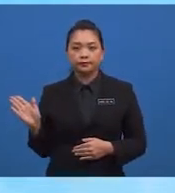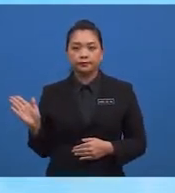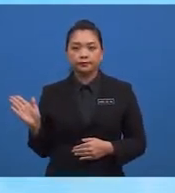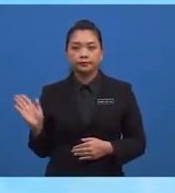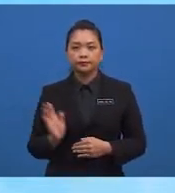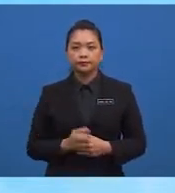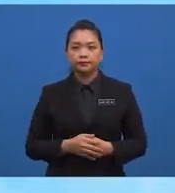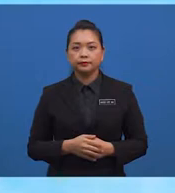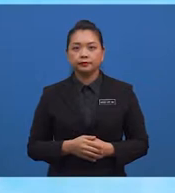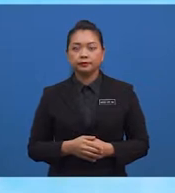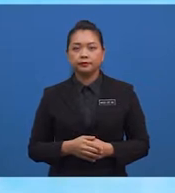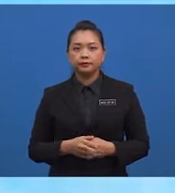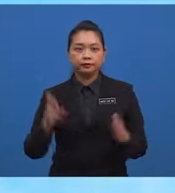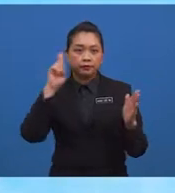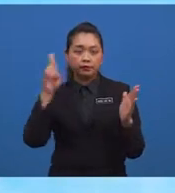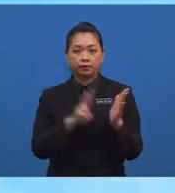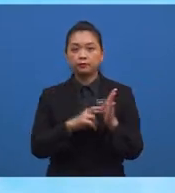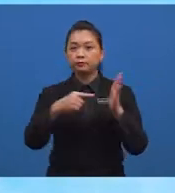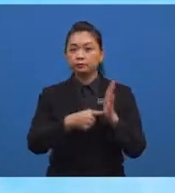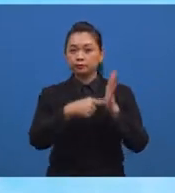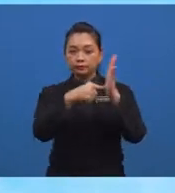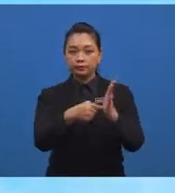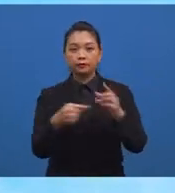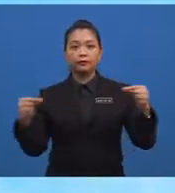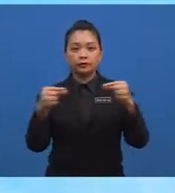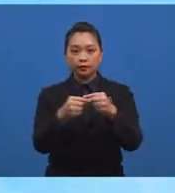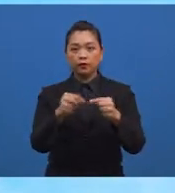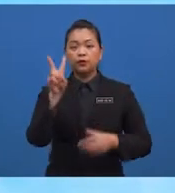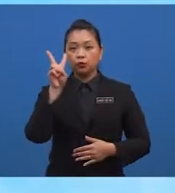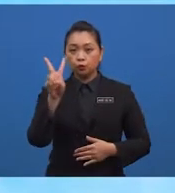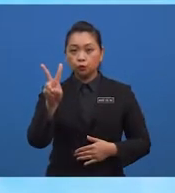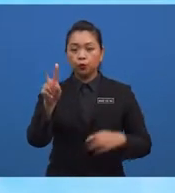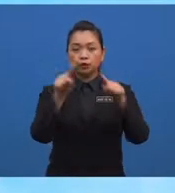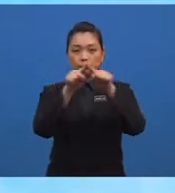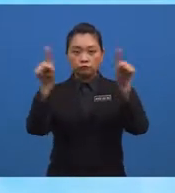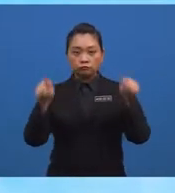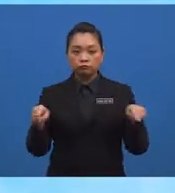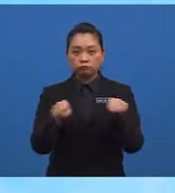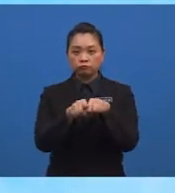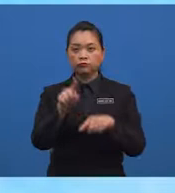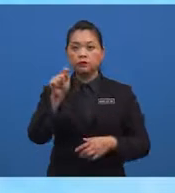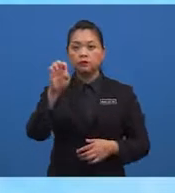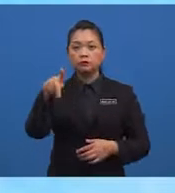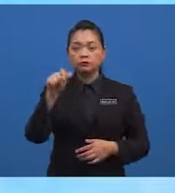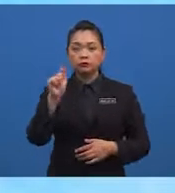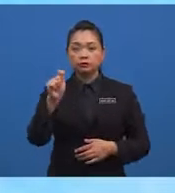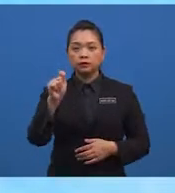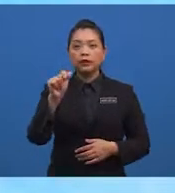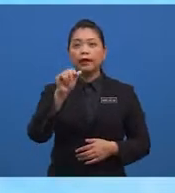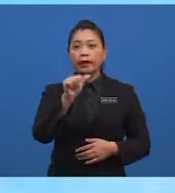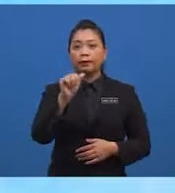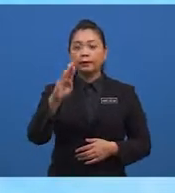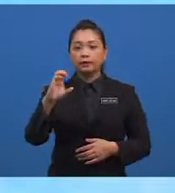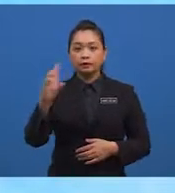ya. Rajah menunjukkan dua buah segi empat tepat iaitu rajah